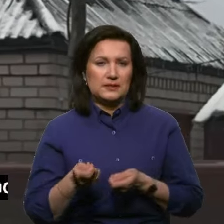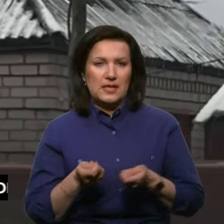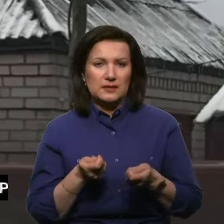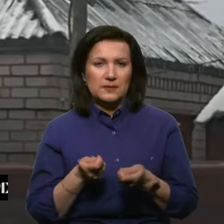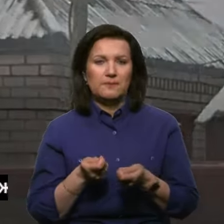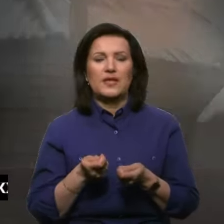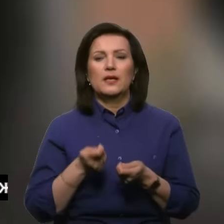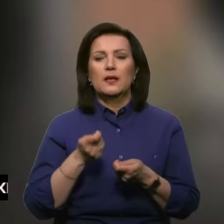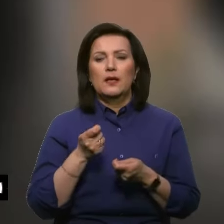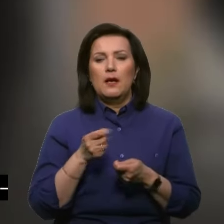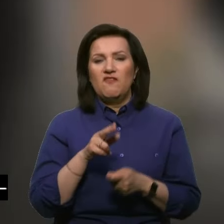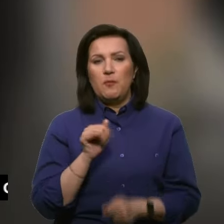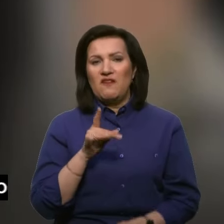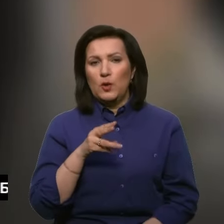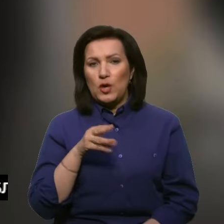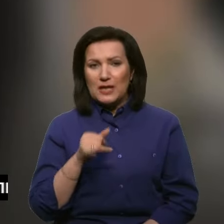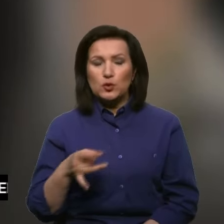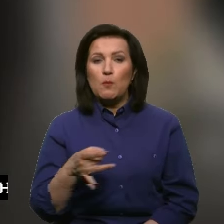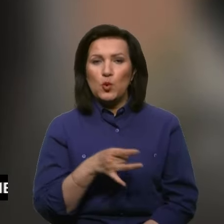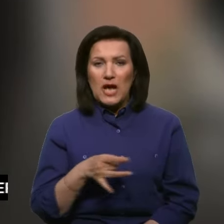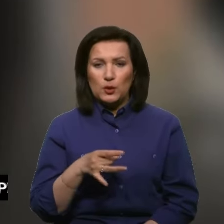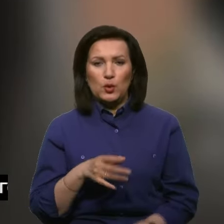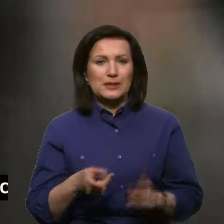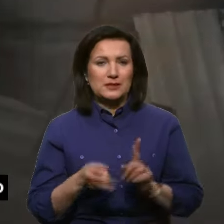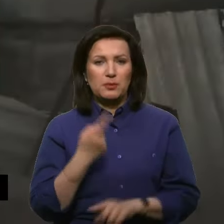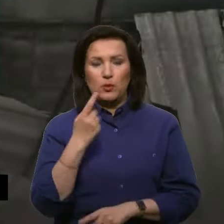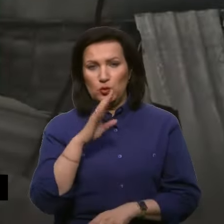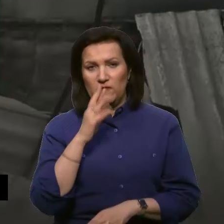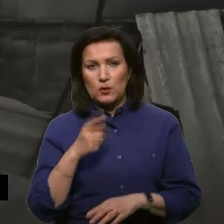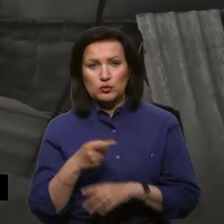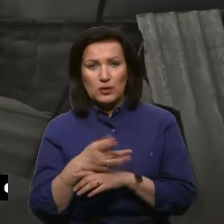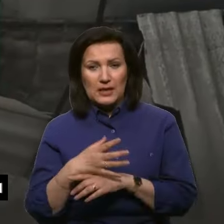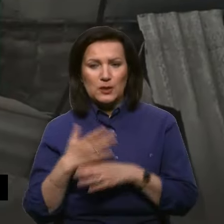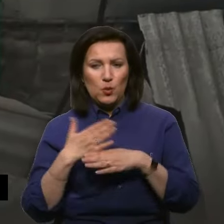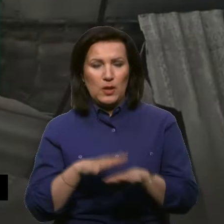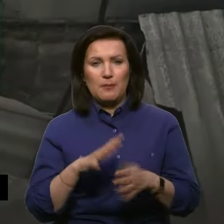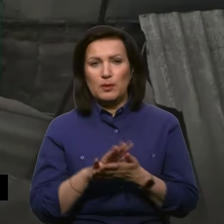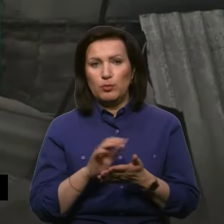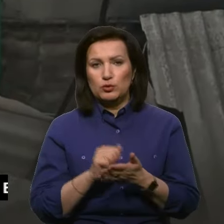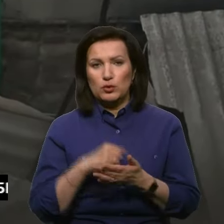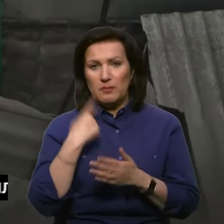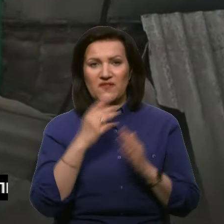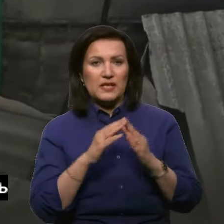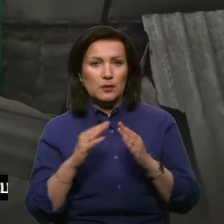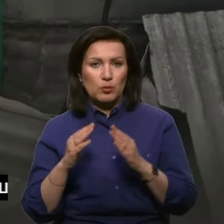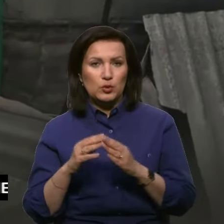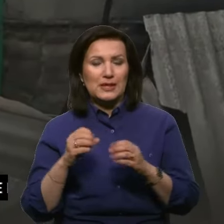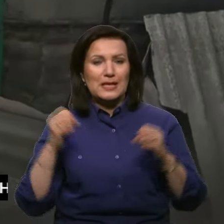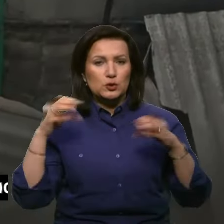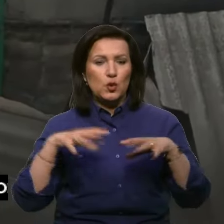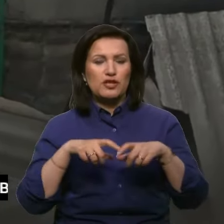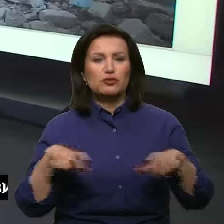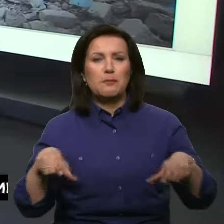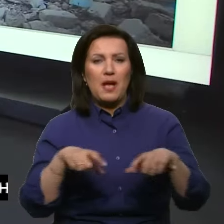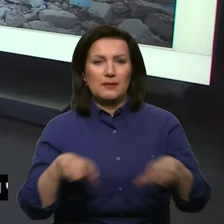Лисак. За його словами, у Павлоградському районі збили одну ворожу ракету, її уламки пошкодили приватні будинки та сонячні панелі.